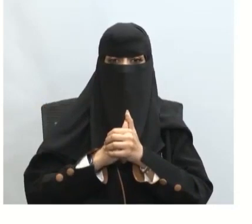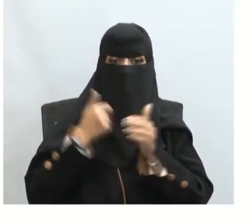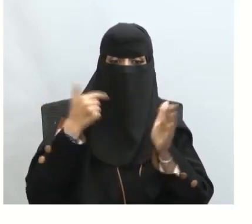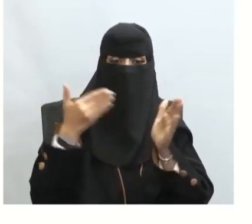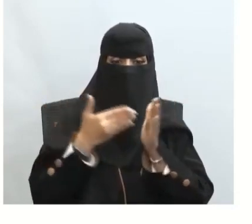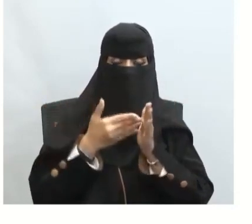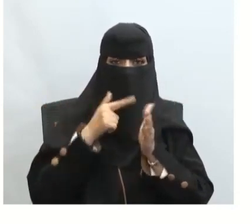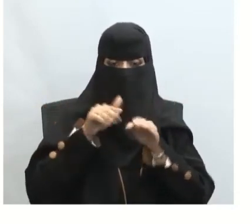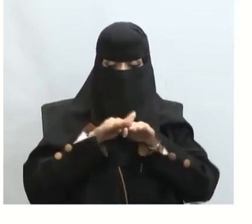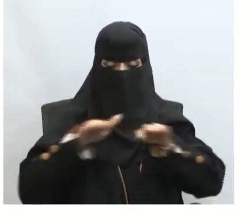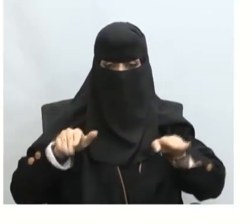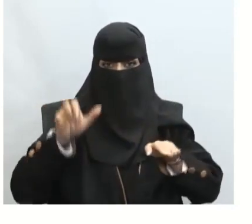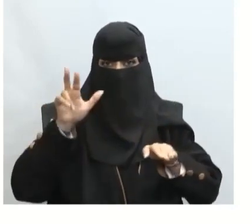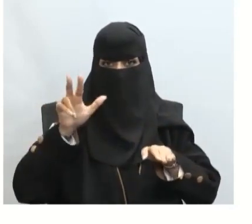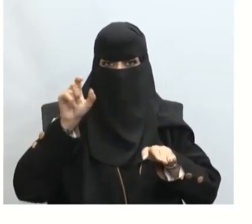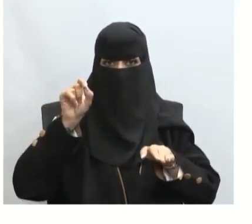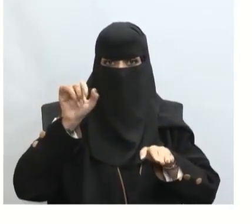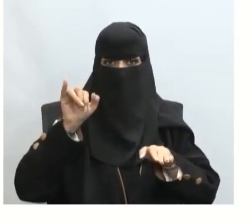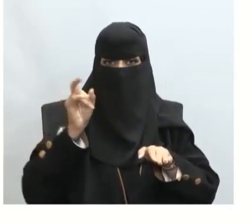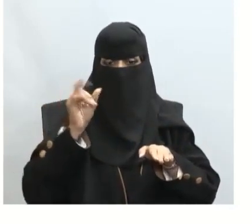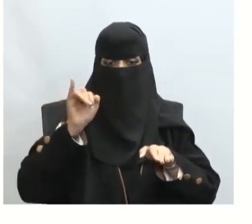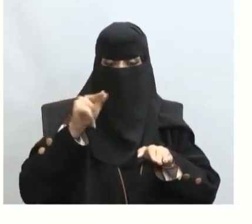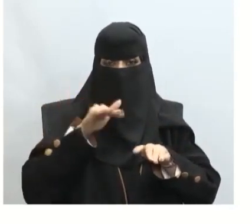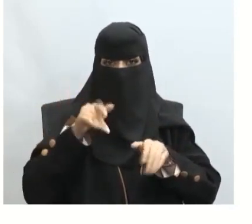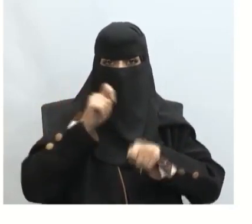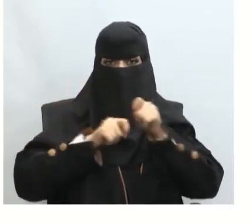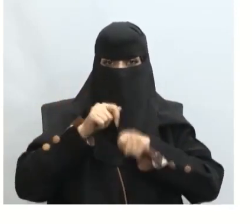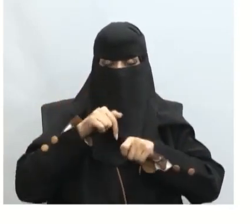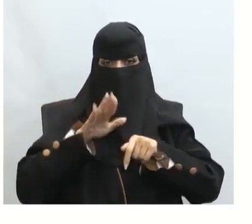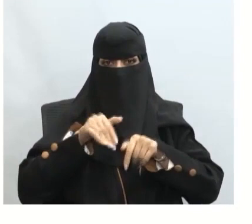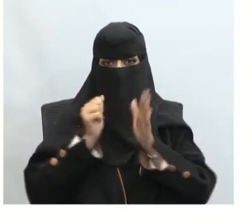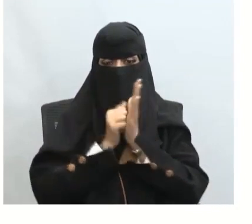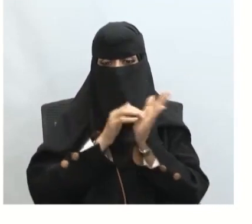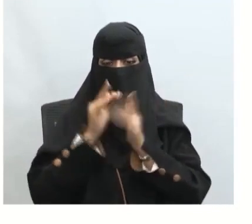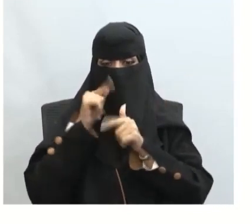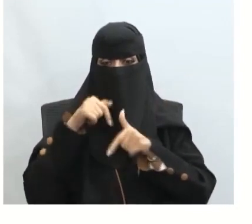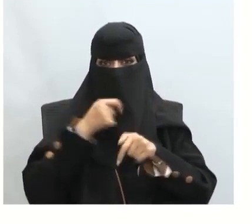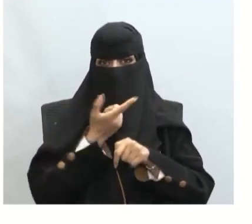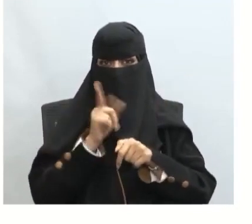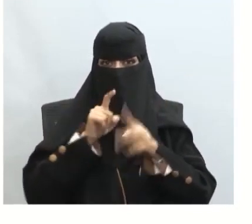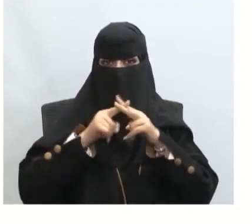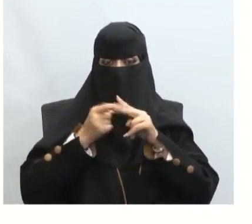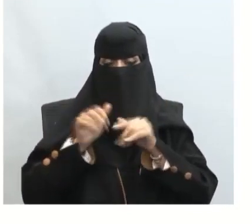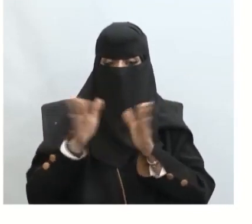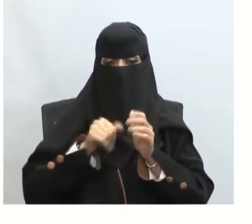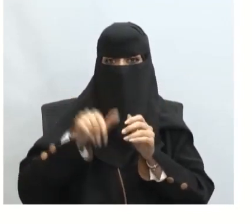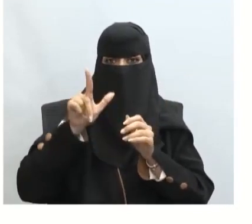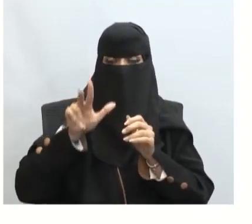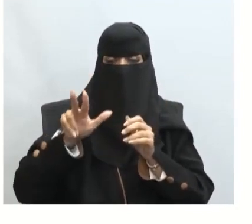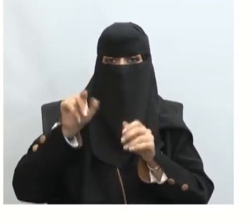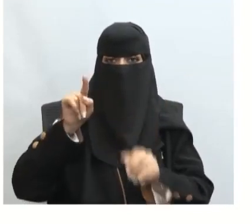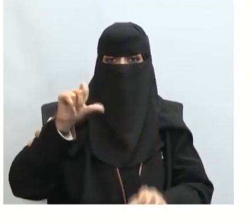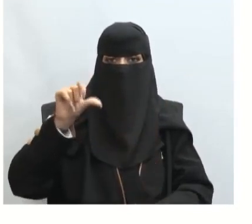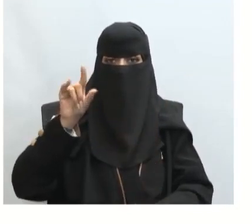واخيرا الفينيل المستخدم في المنازل هذه كلها تشترك في انها جميعها مصنوعه من